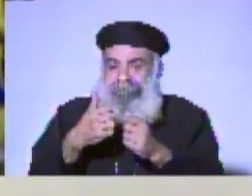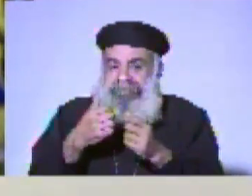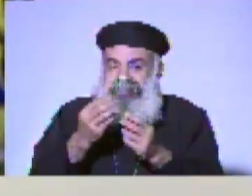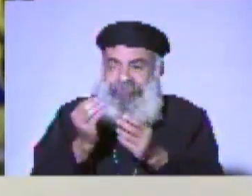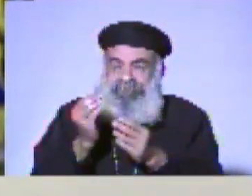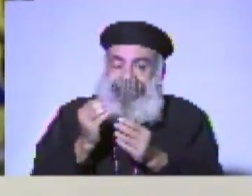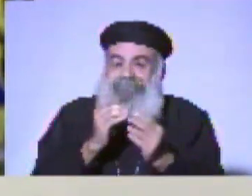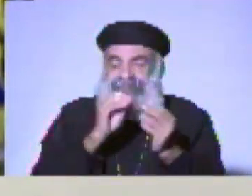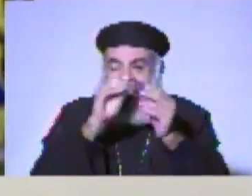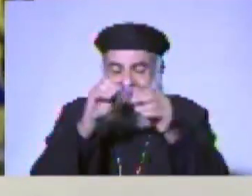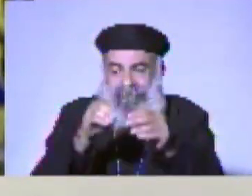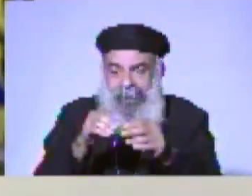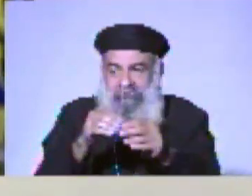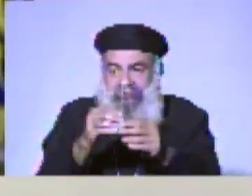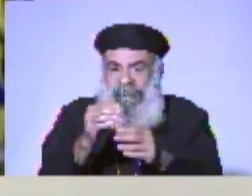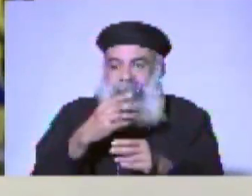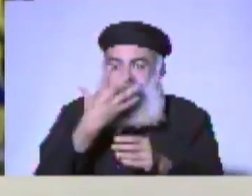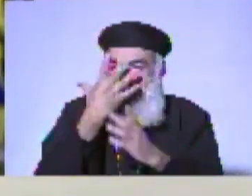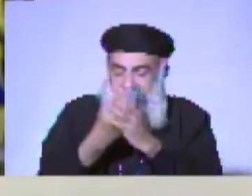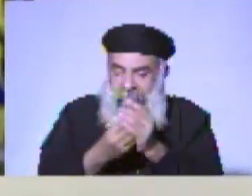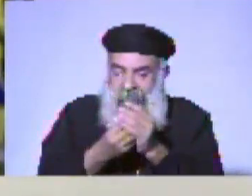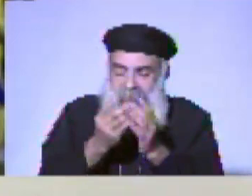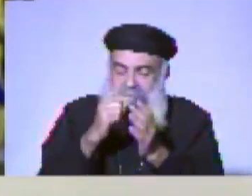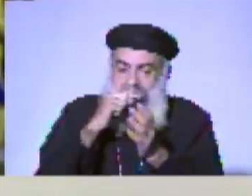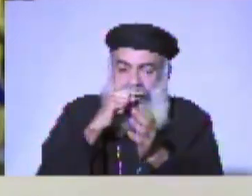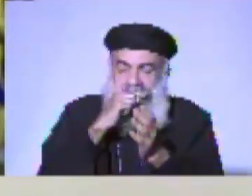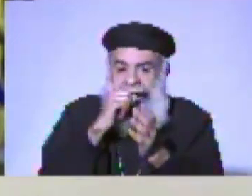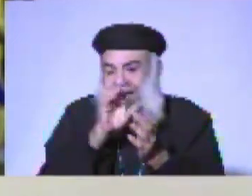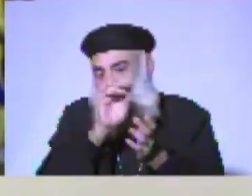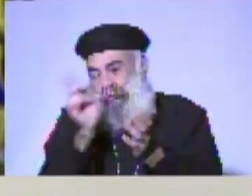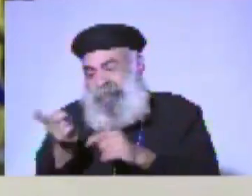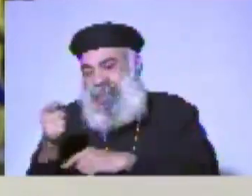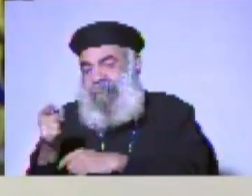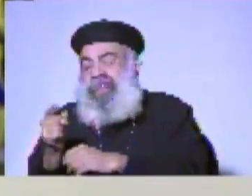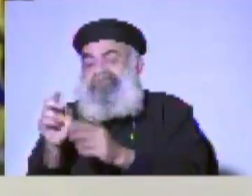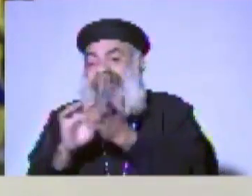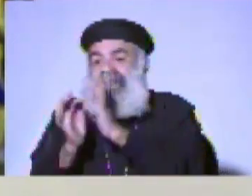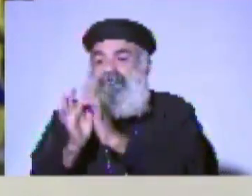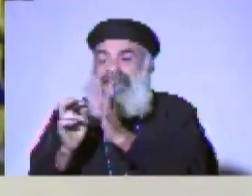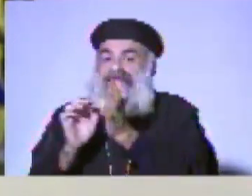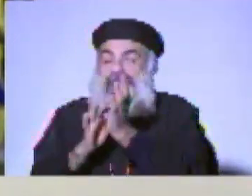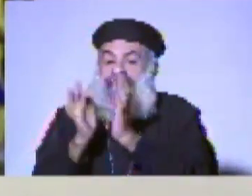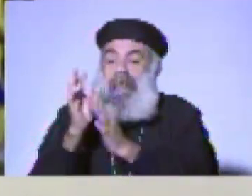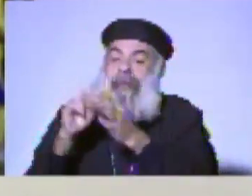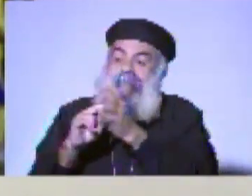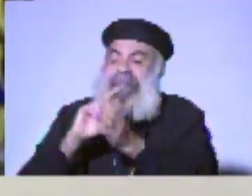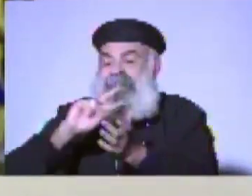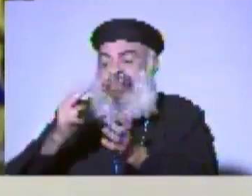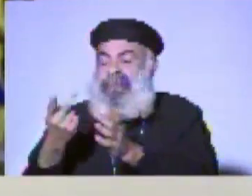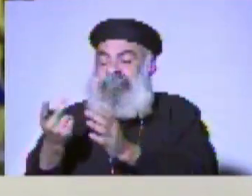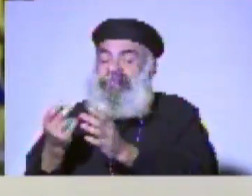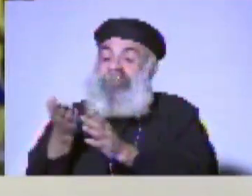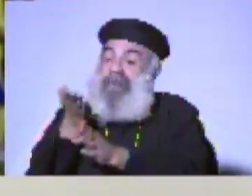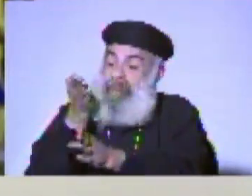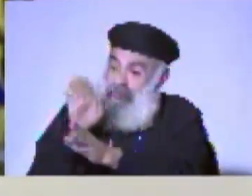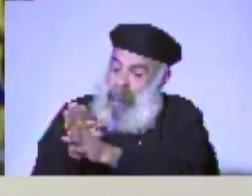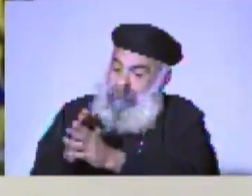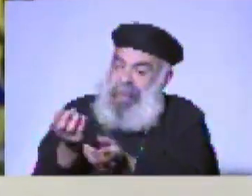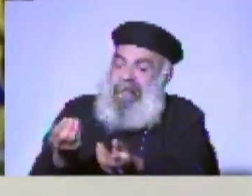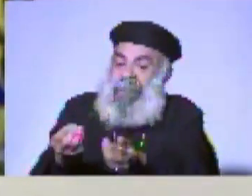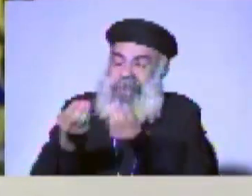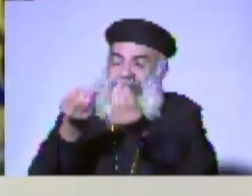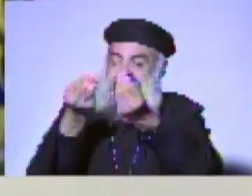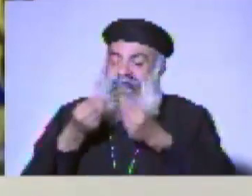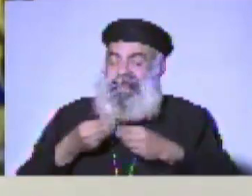حواء وفي الحيه فجه المسيح عمل العكس انه بالموت اعطانا